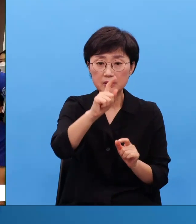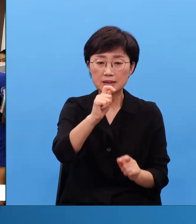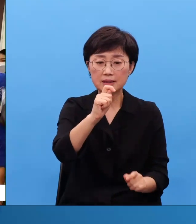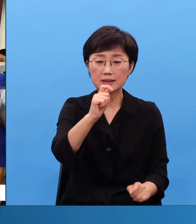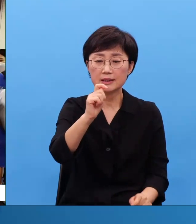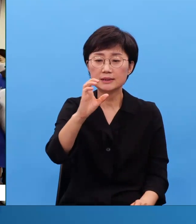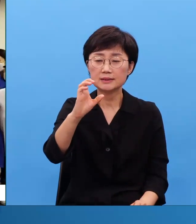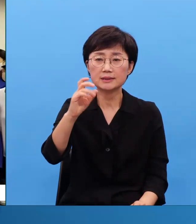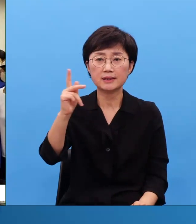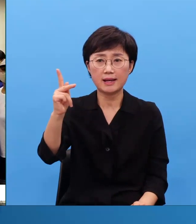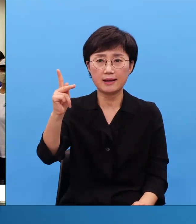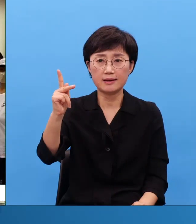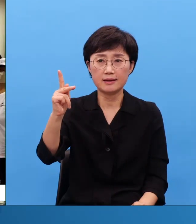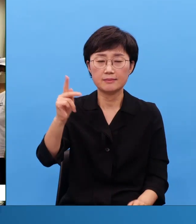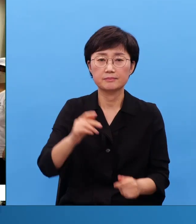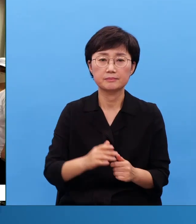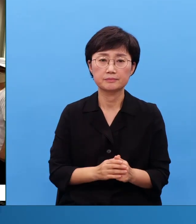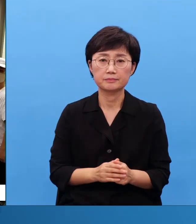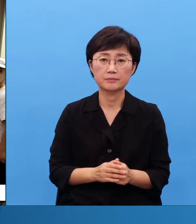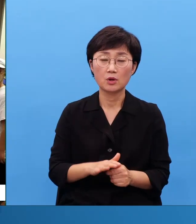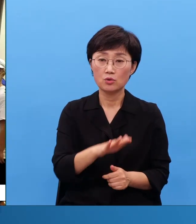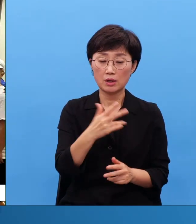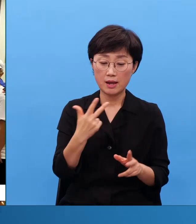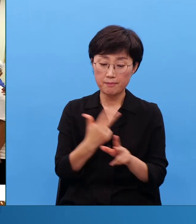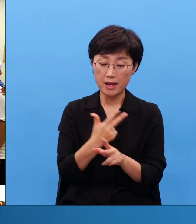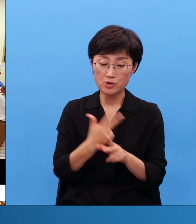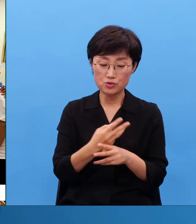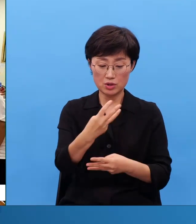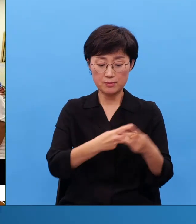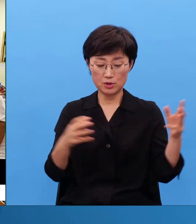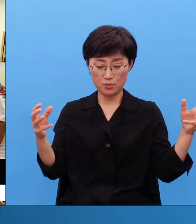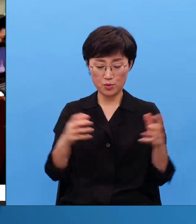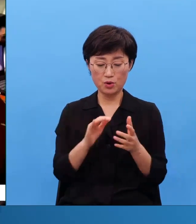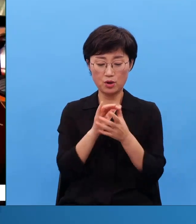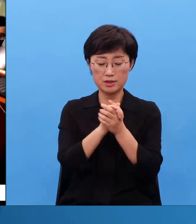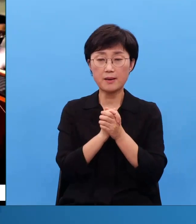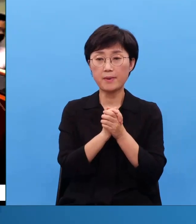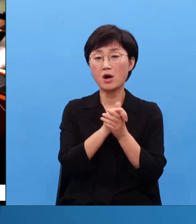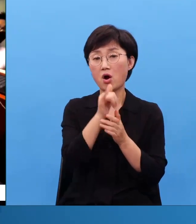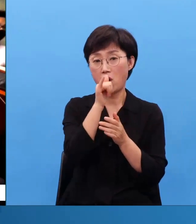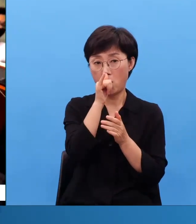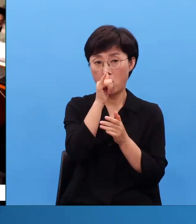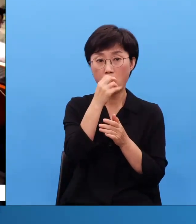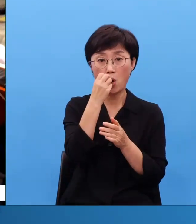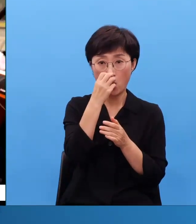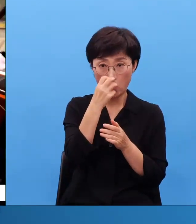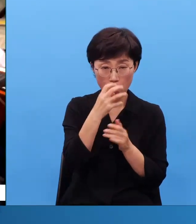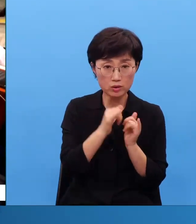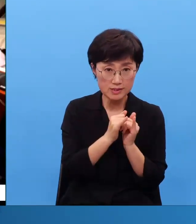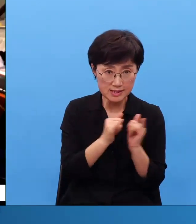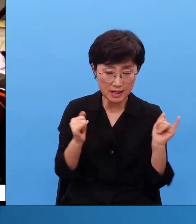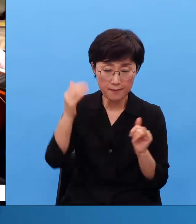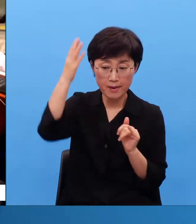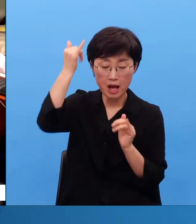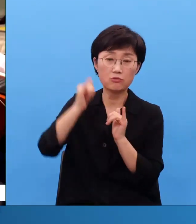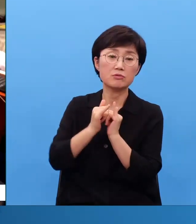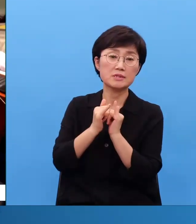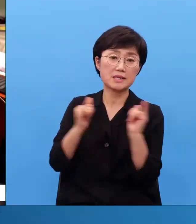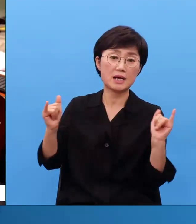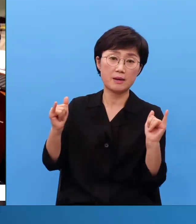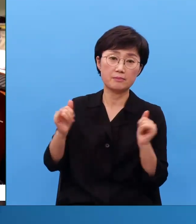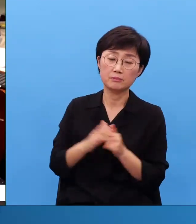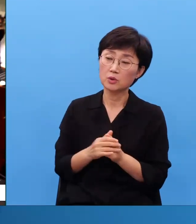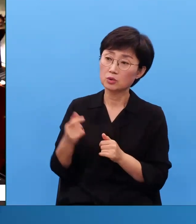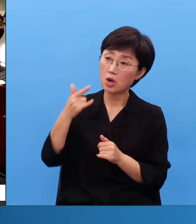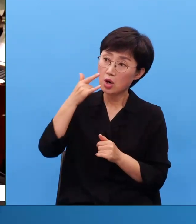TCK야. 우리는 매주 랩넌트 예배를 드리는데 홍콩 랩넌트, 한국 랩넌트, 엄마